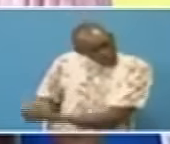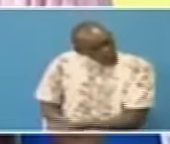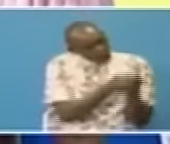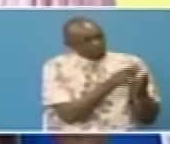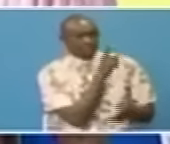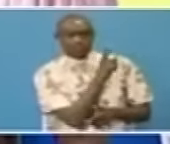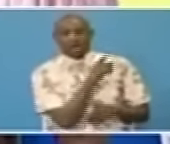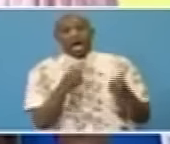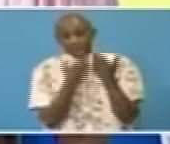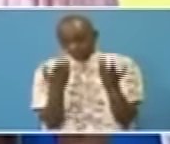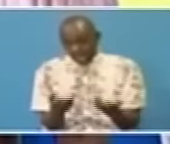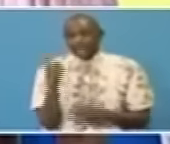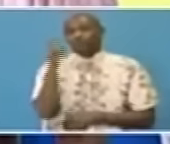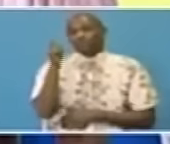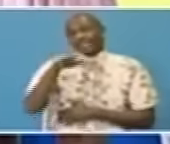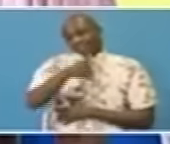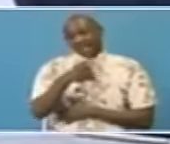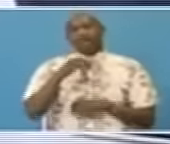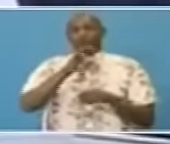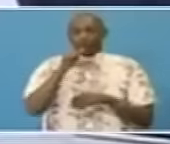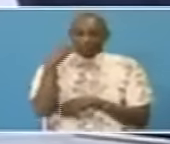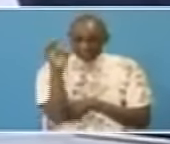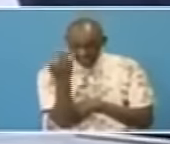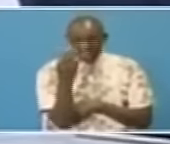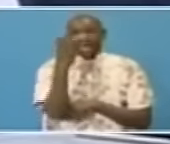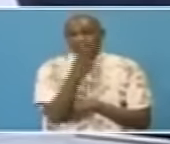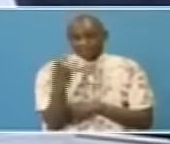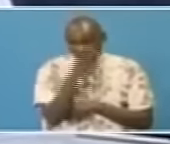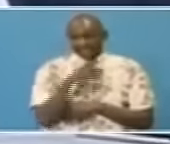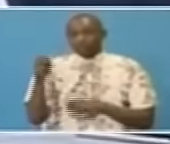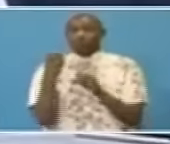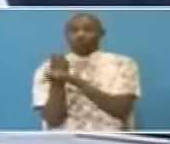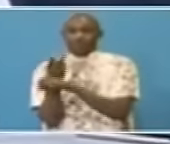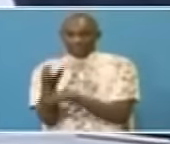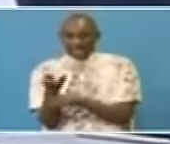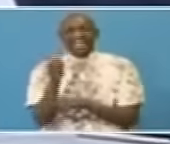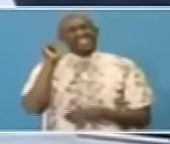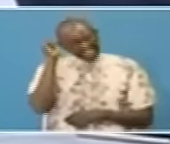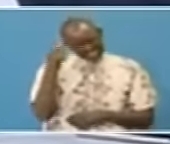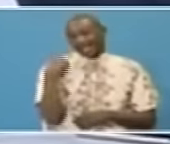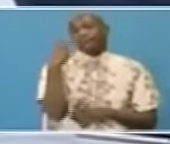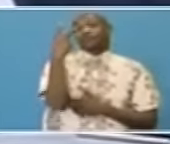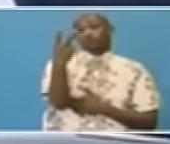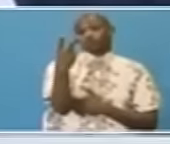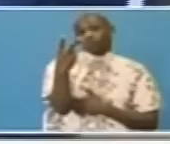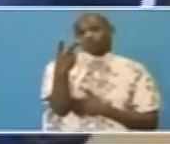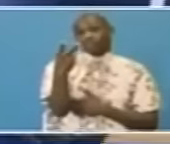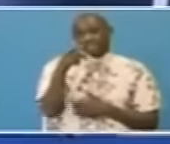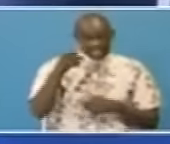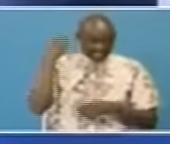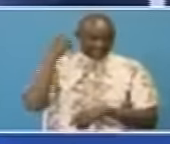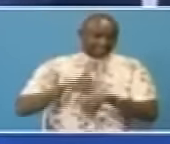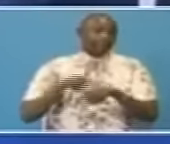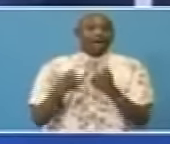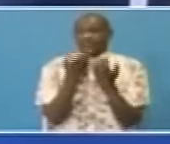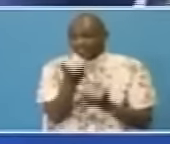gofu yatakayoandaliwa nchini Tunisia kuanzia tarehe 3 mwezi Aprili hadi tarehe 12. Kenya ilimaliza ya pili kwenye awamu